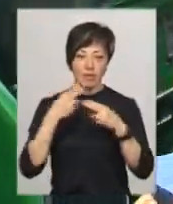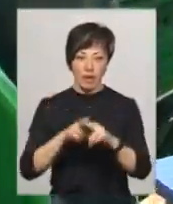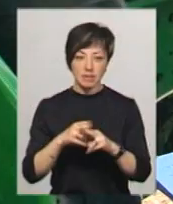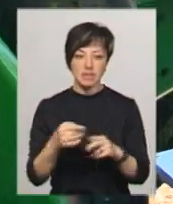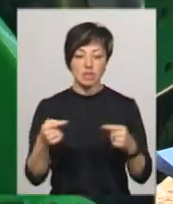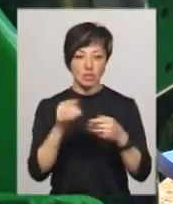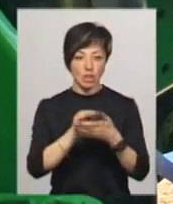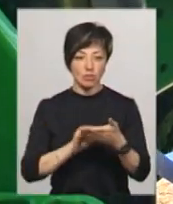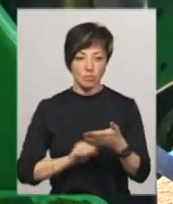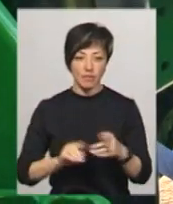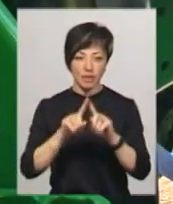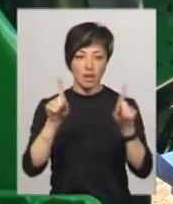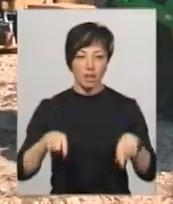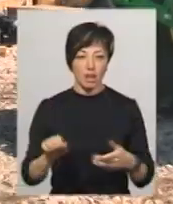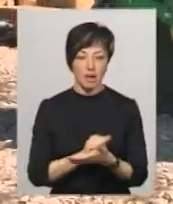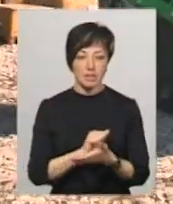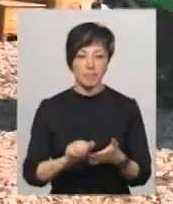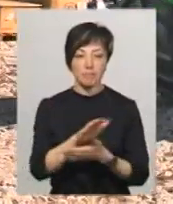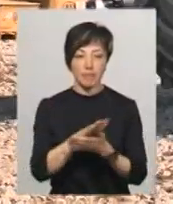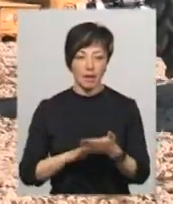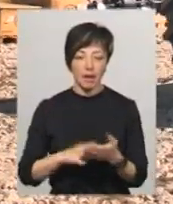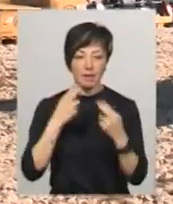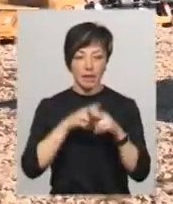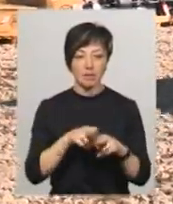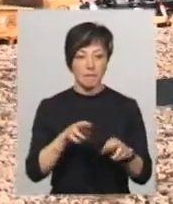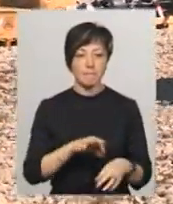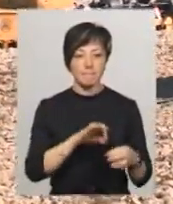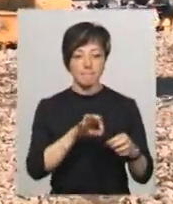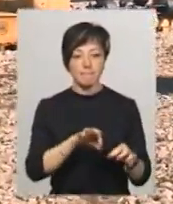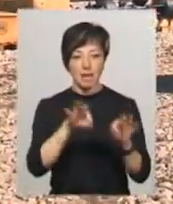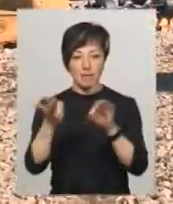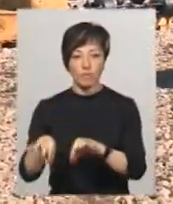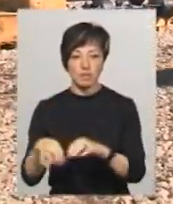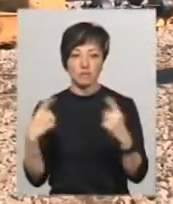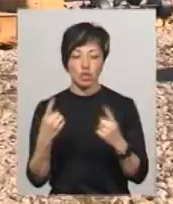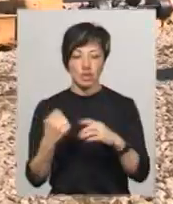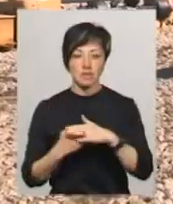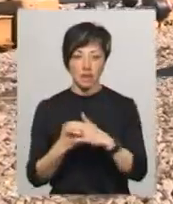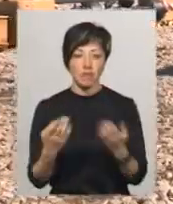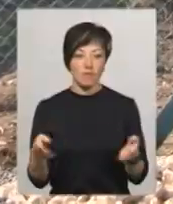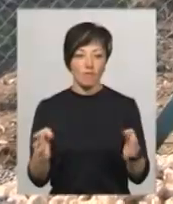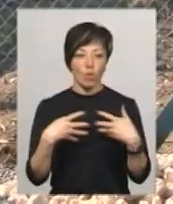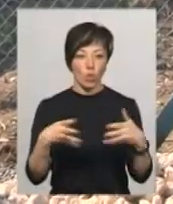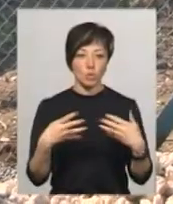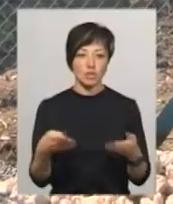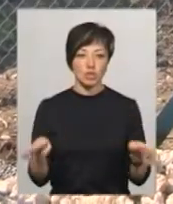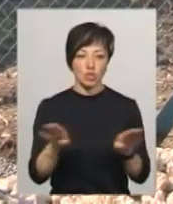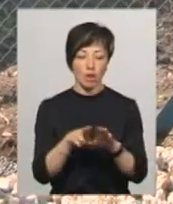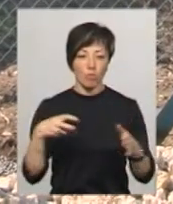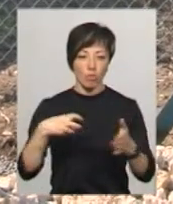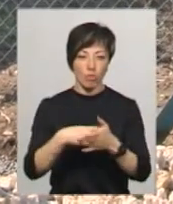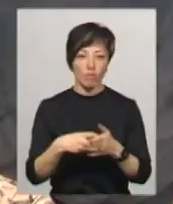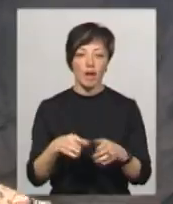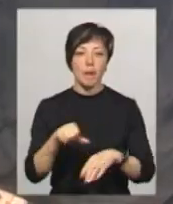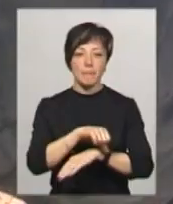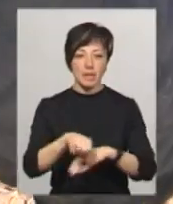із зазначеними даними у декларації. Далі техніка перевозиться з митного складу на звичайний, а ворота зачиняють та опломбовують двома пломбами